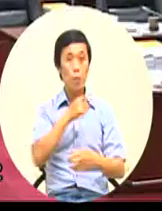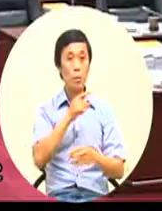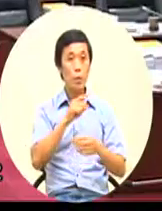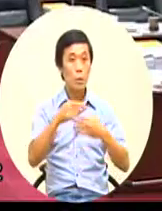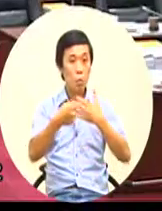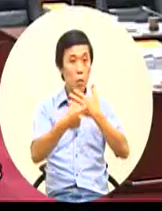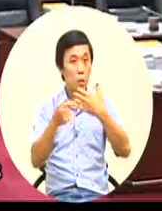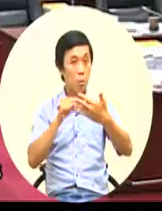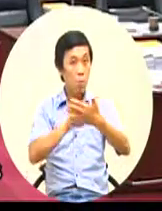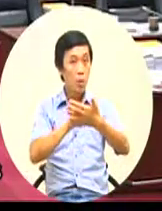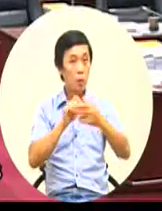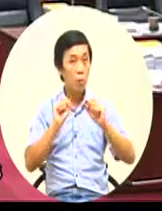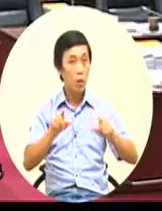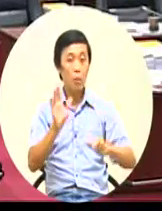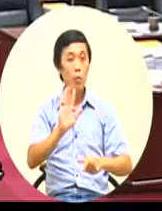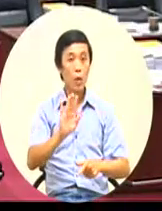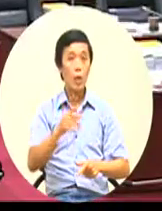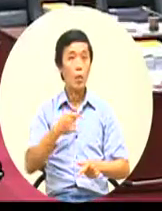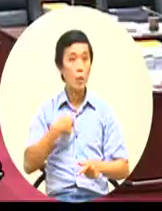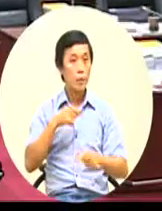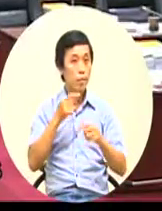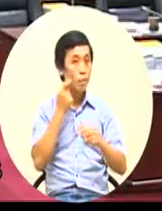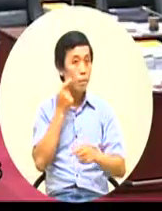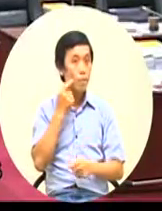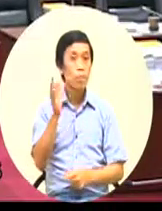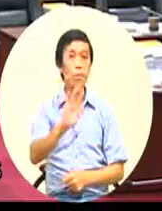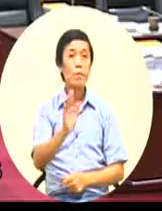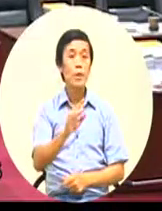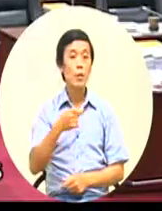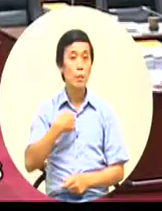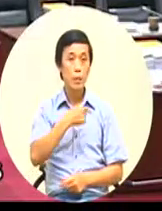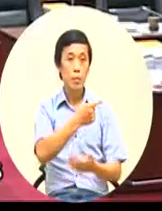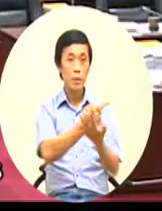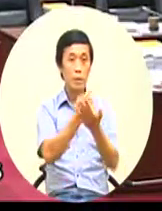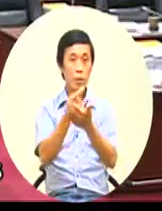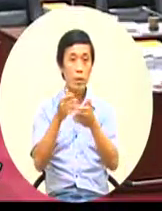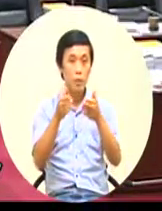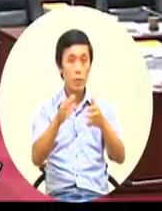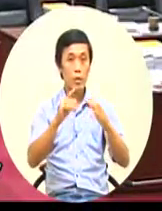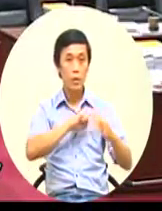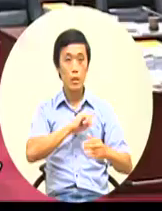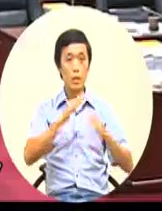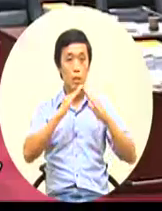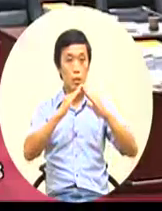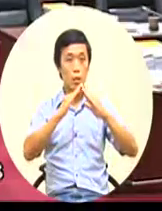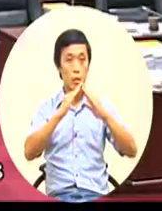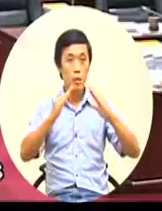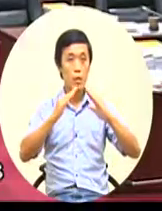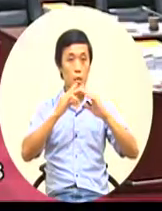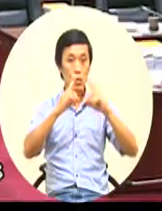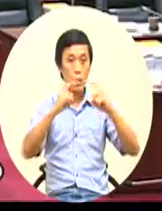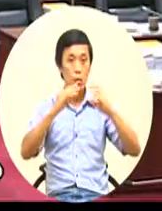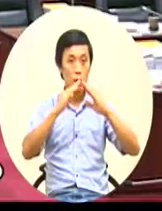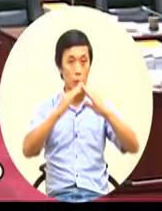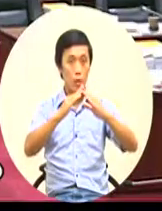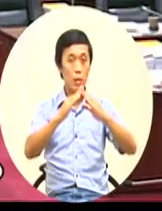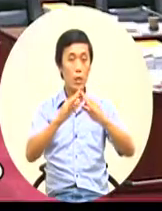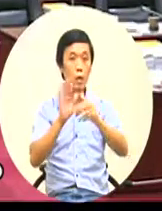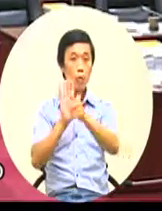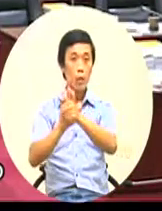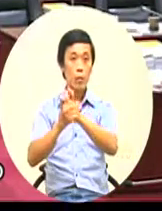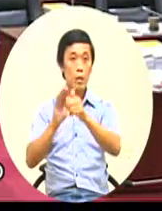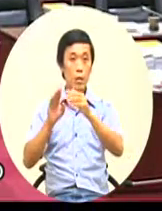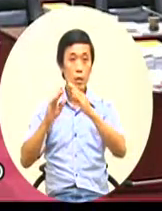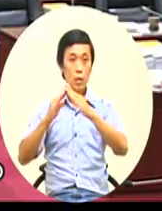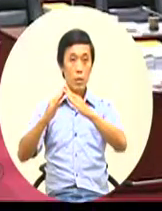也不投机取巧，我们每一个人为自己的城市、为自己的选区的建设，陪市政府做最好的负